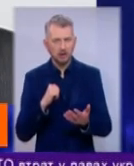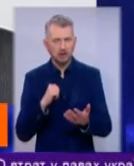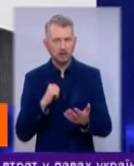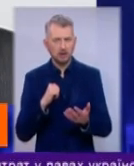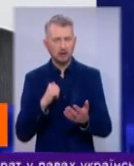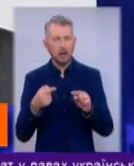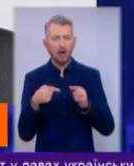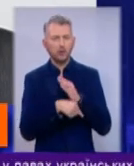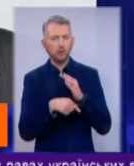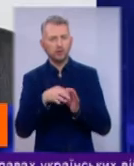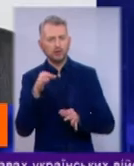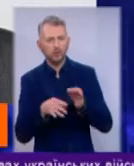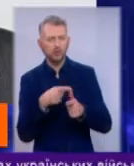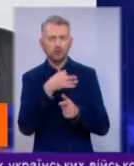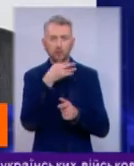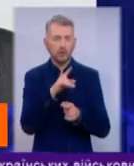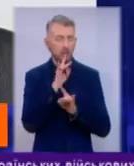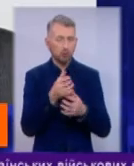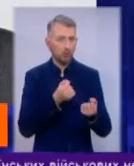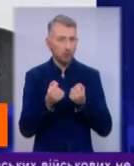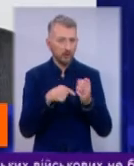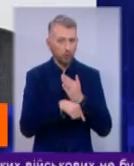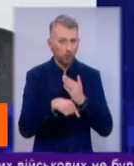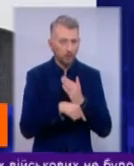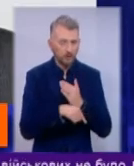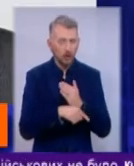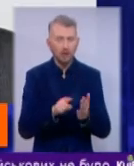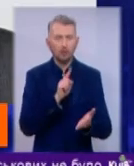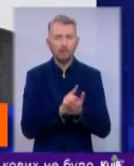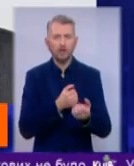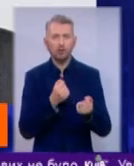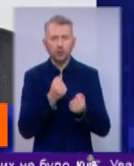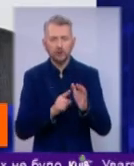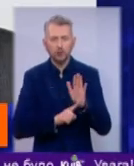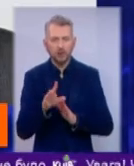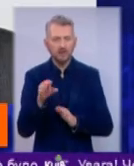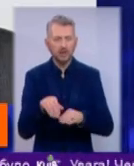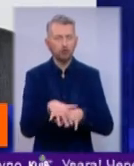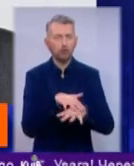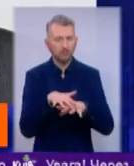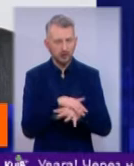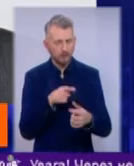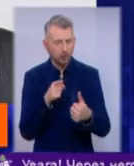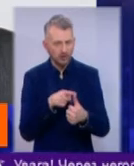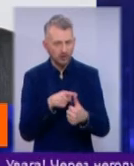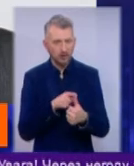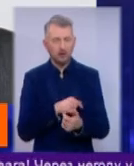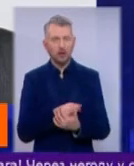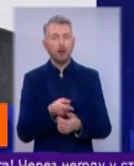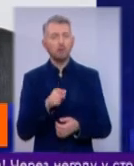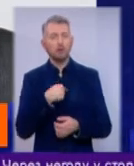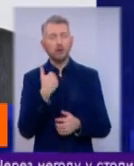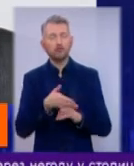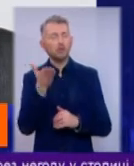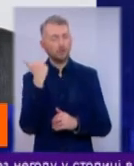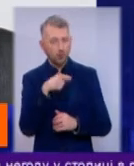кажуть, антикорупційний суд чи будь-який не буде боротися з корупцією. Повинно боротися, починати все суспільство раз. Про це я вже давно